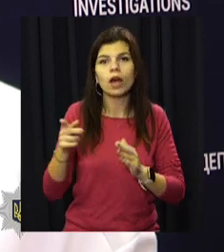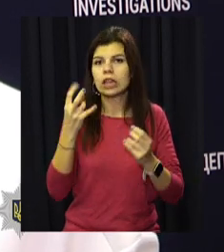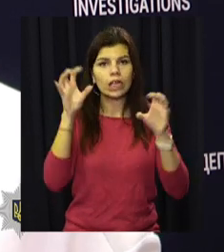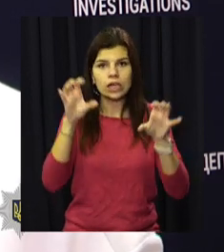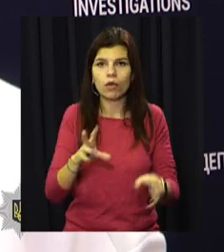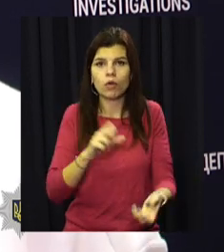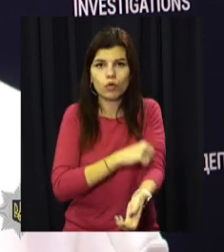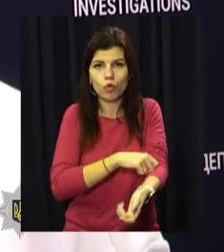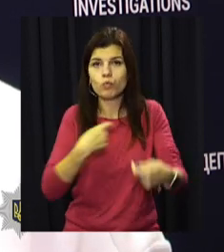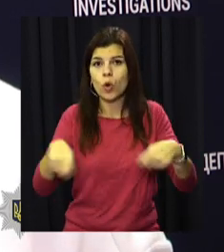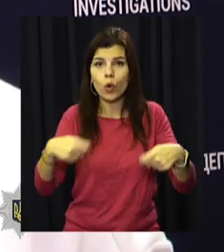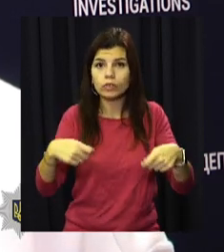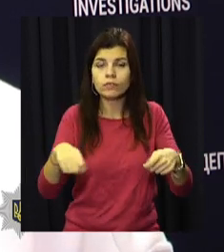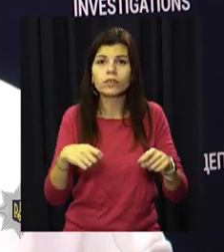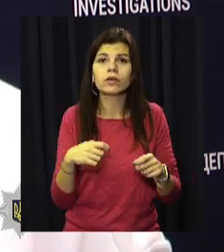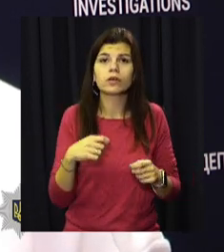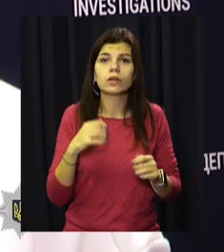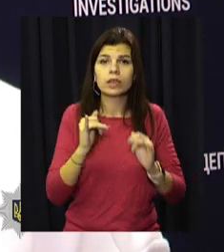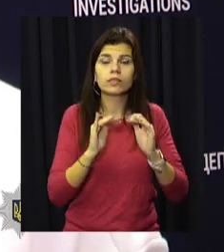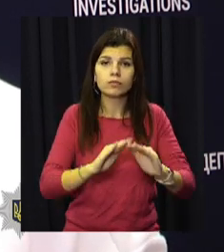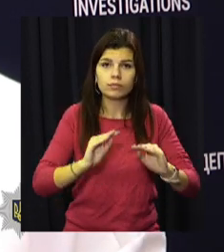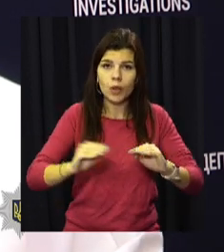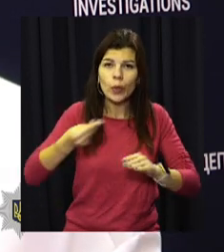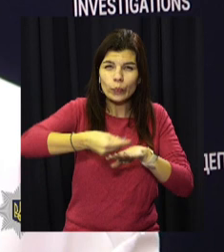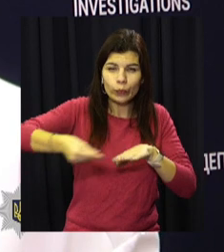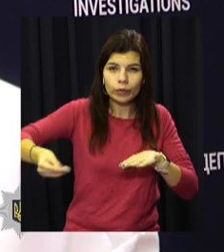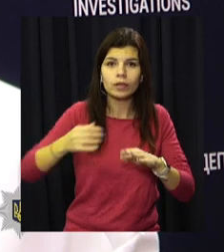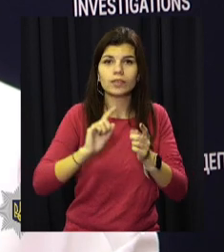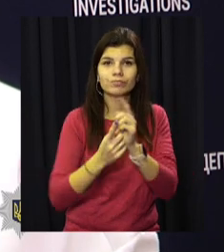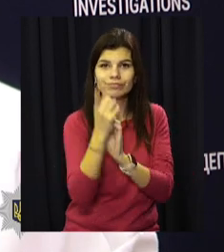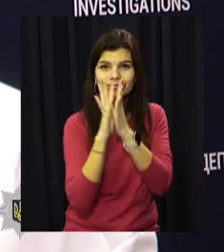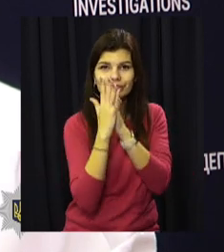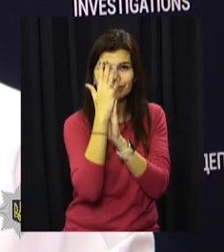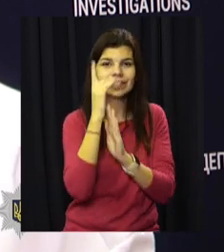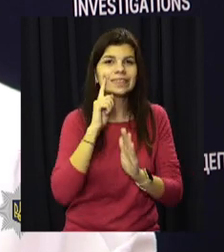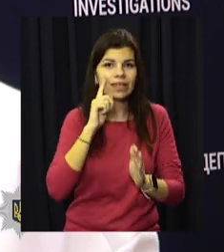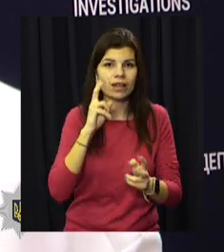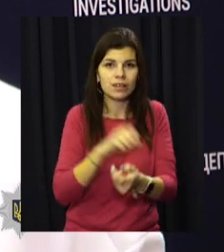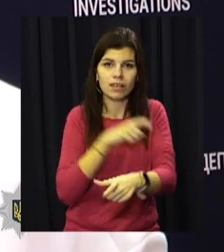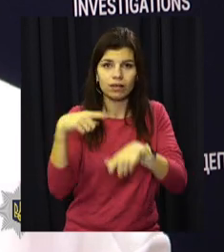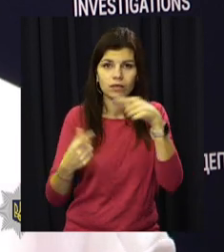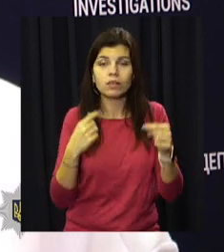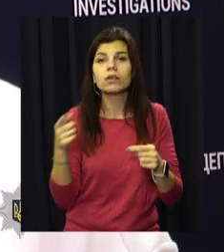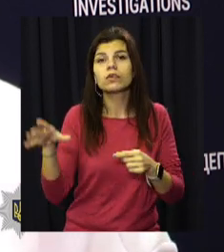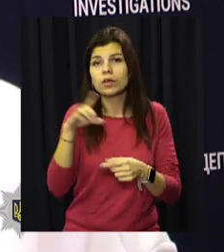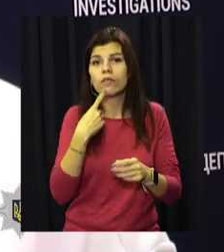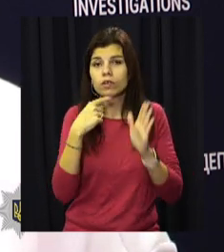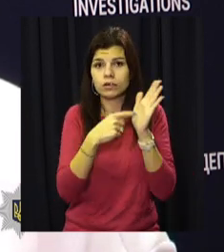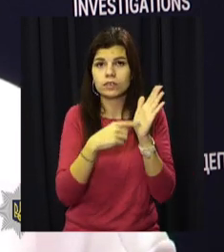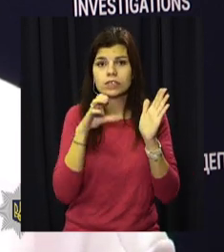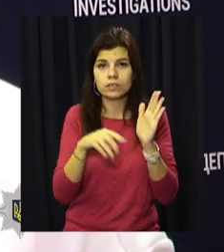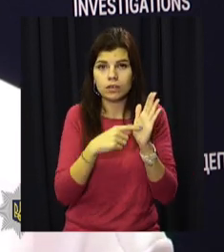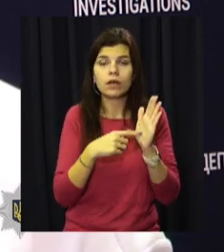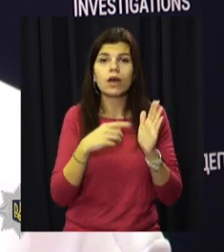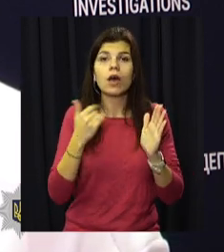з наркотиками, а також посів та вирощування конопель. Вирішується питання про обрання усім підозрюваних запобіжних заходів у